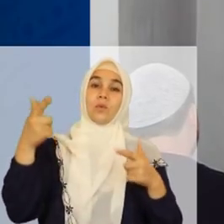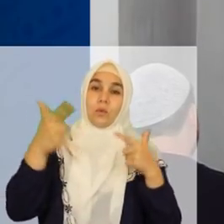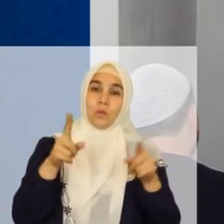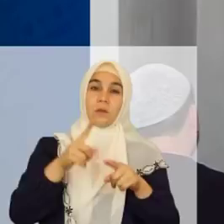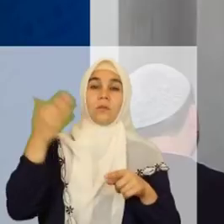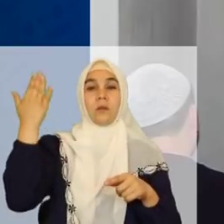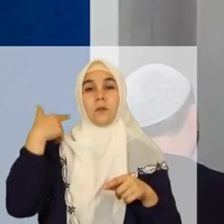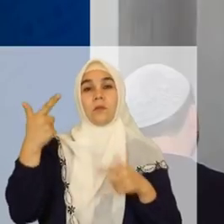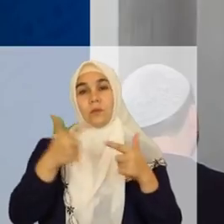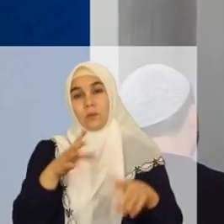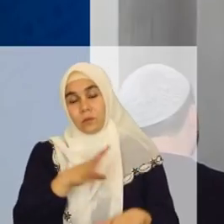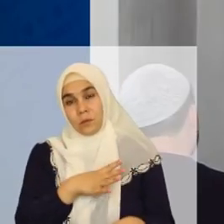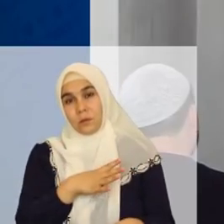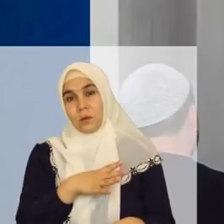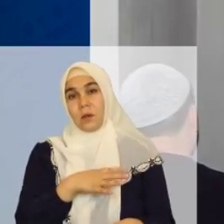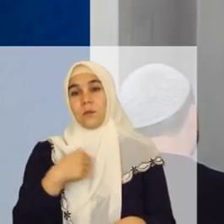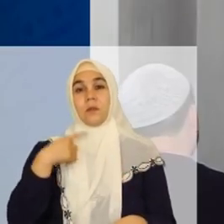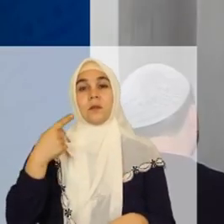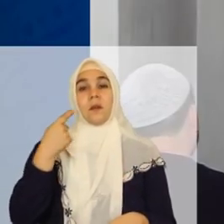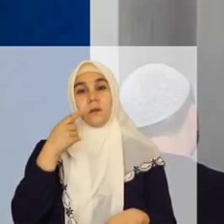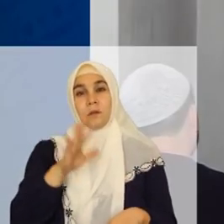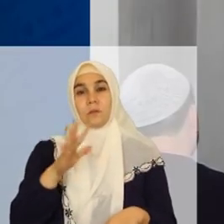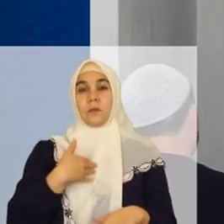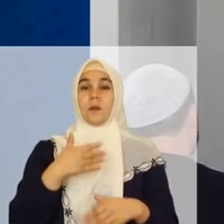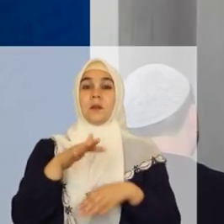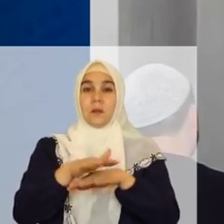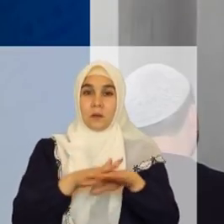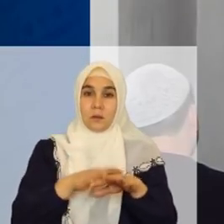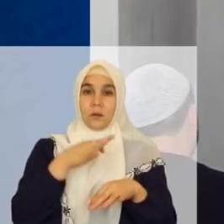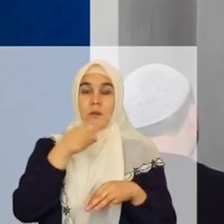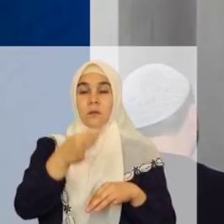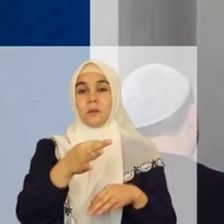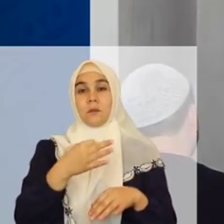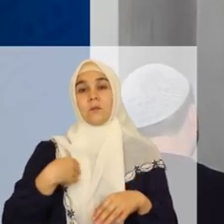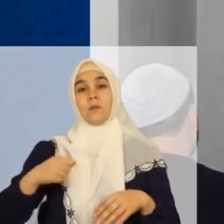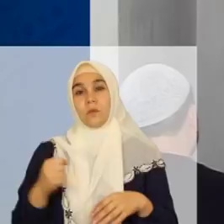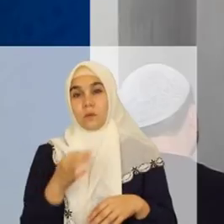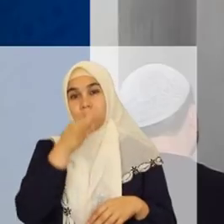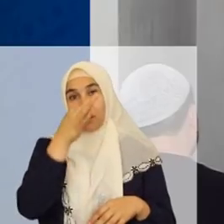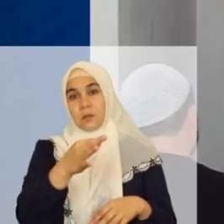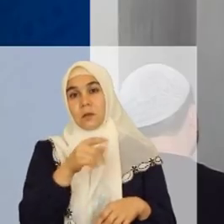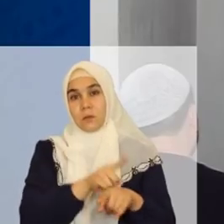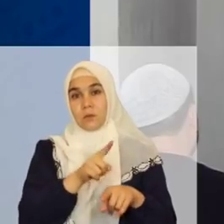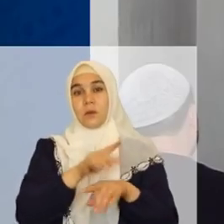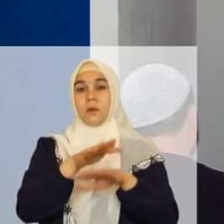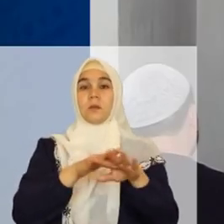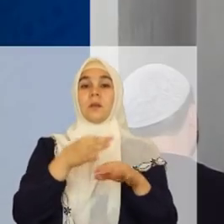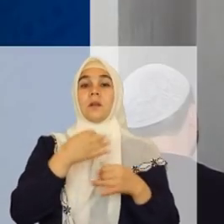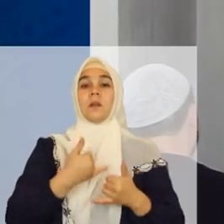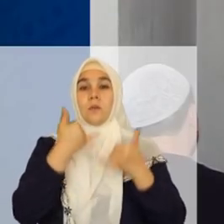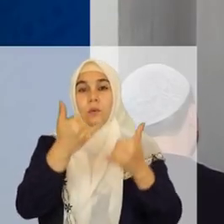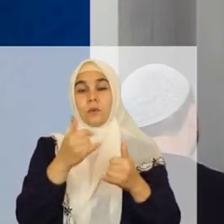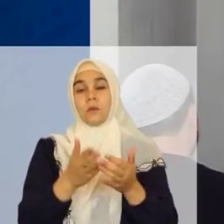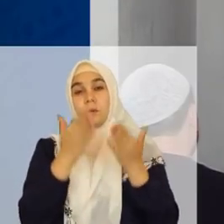falon vaqtda so'kuvdim sizni. Mandan haqingizni halol qiling, kechiring birodar, deb uni ham ko'nglini olib